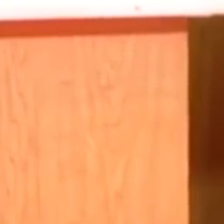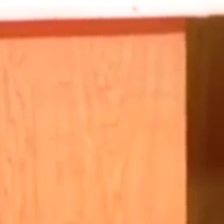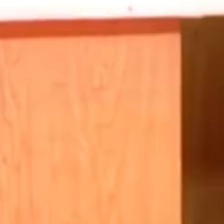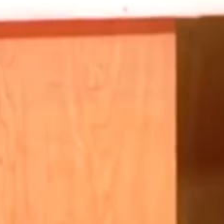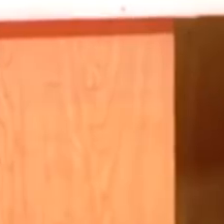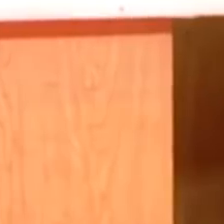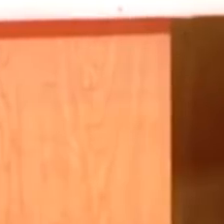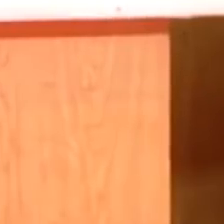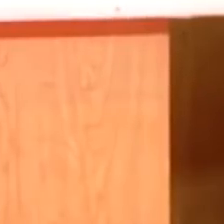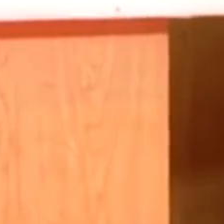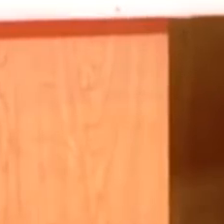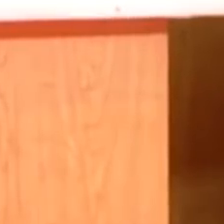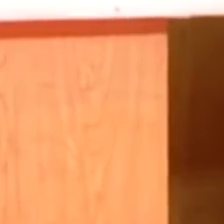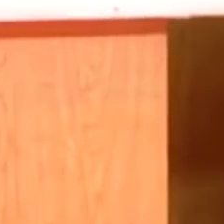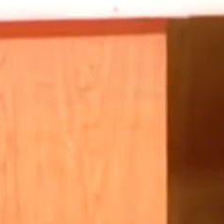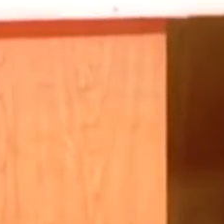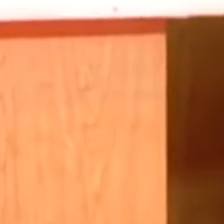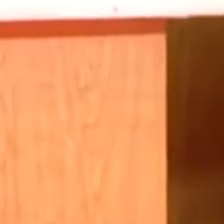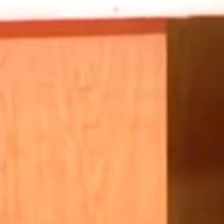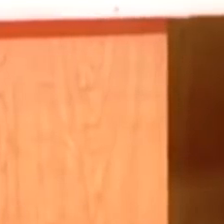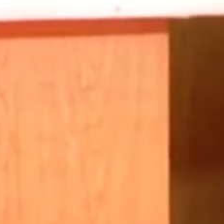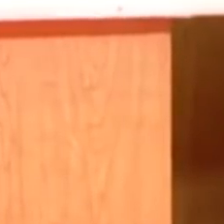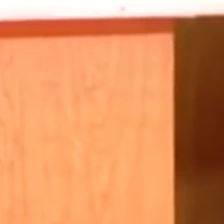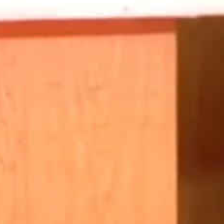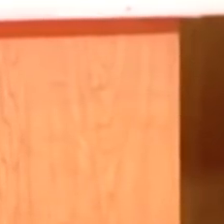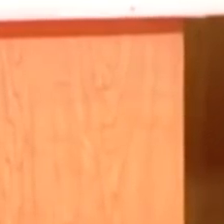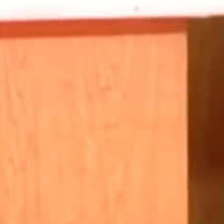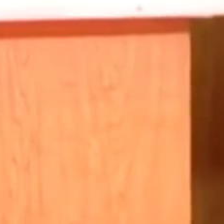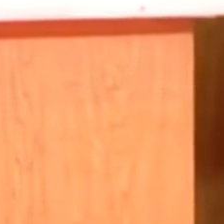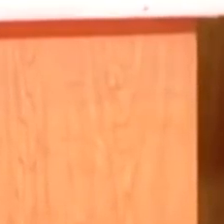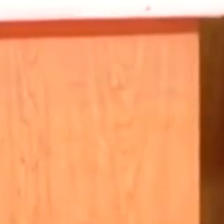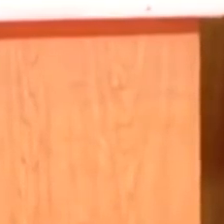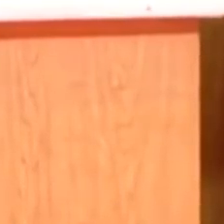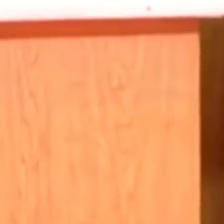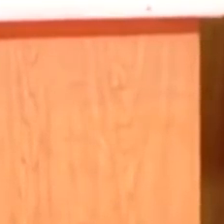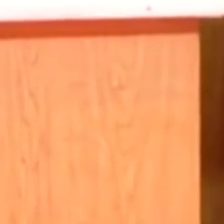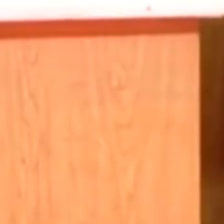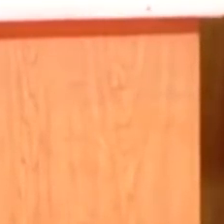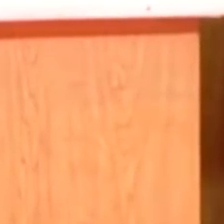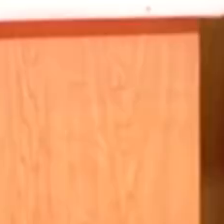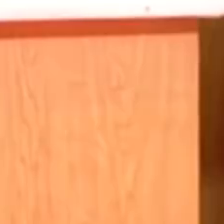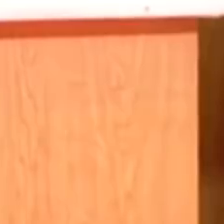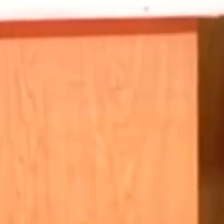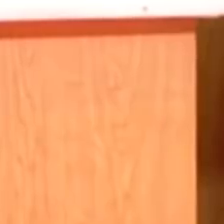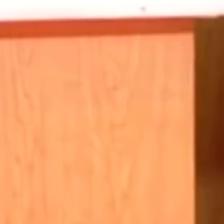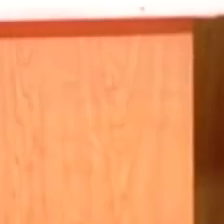ang subscribe button. At sa mga kapuso abroad, maaari kaming masubaybayan